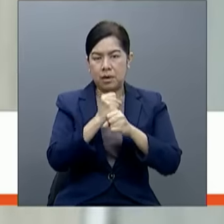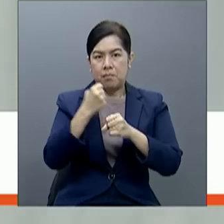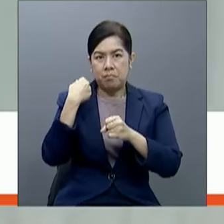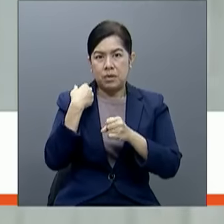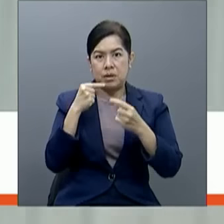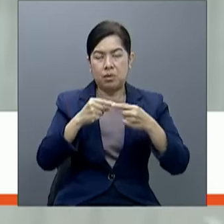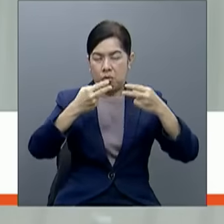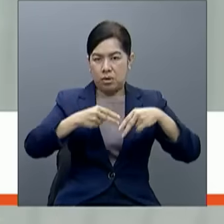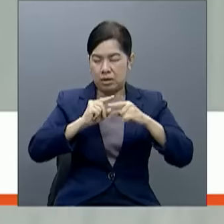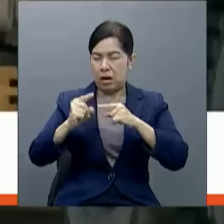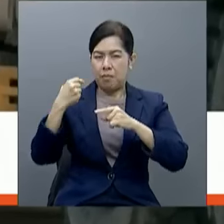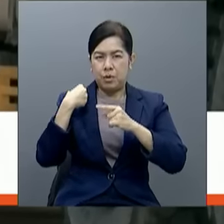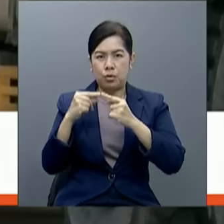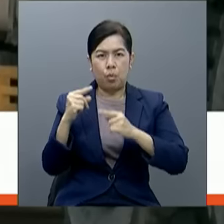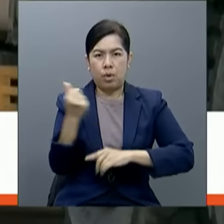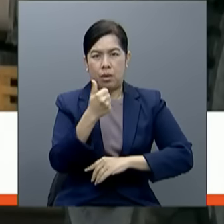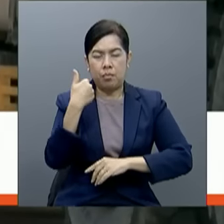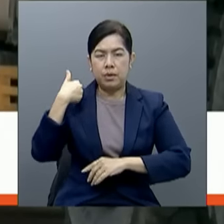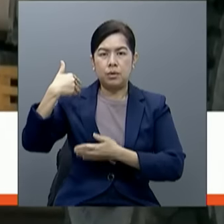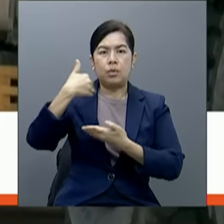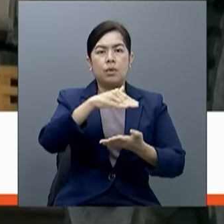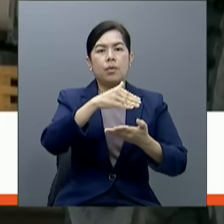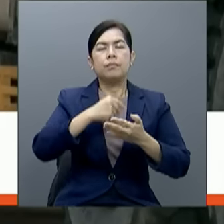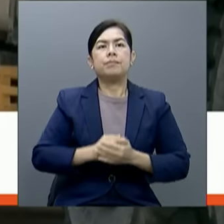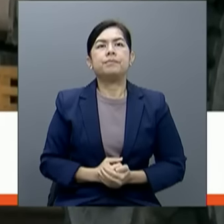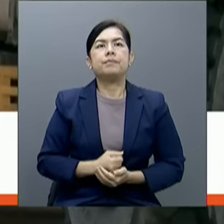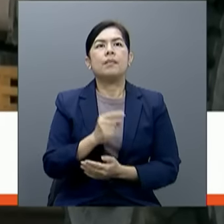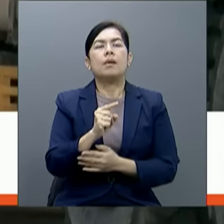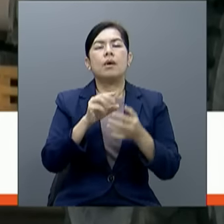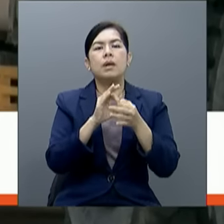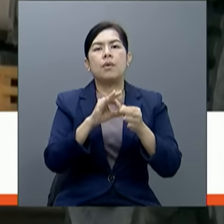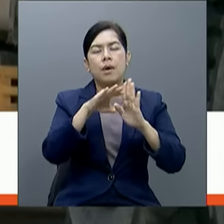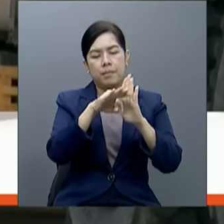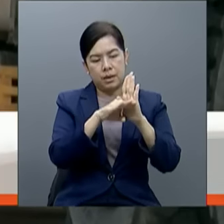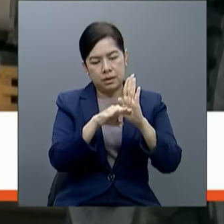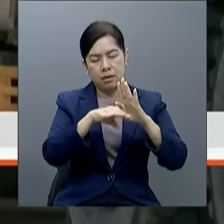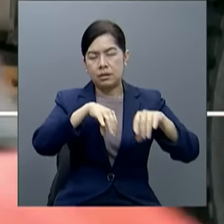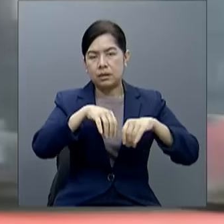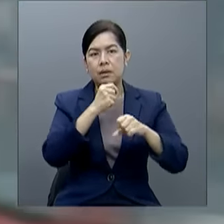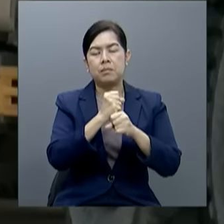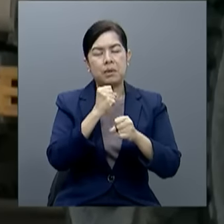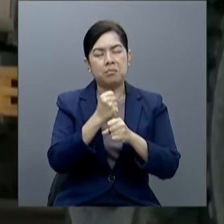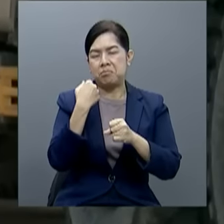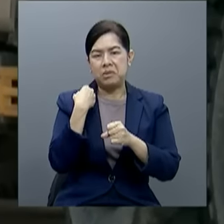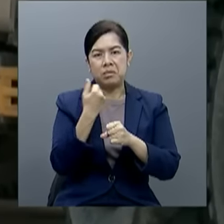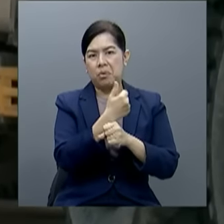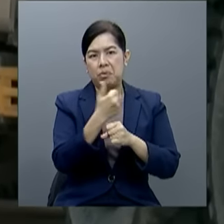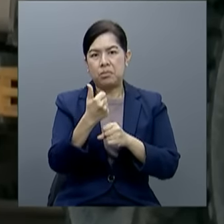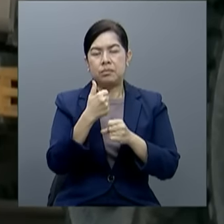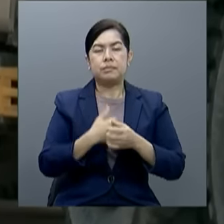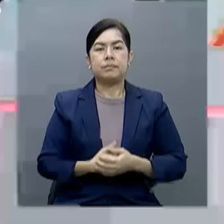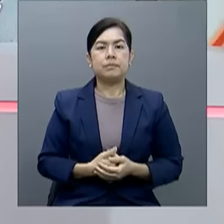ทบางแห่งของเกาหลีใต้ใช้ระบบอัตโนมัติในการผลิตทำให้กระบวนการผลิตอาวุธนั้นมีประสิทธิภาพและก็รวดเร็วค่ะ